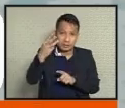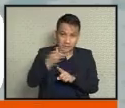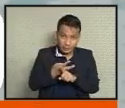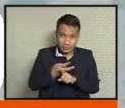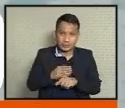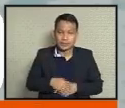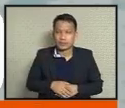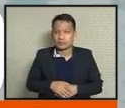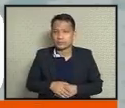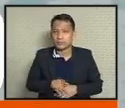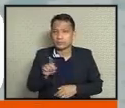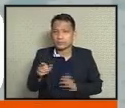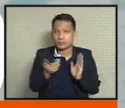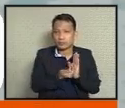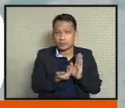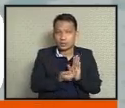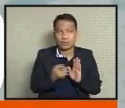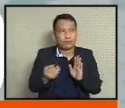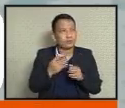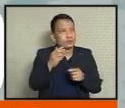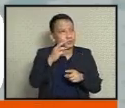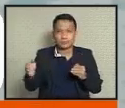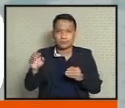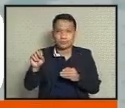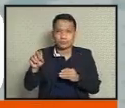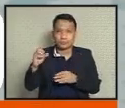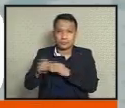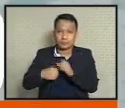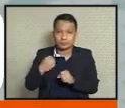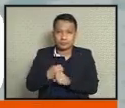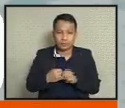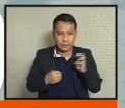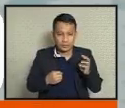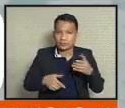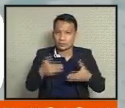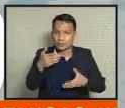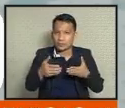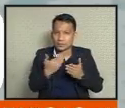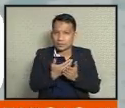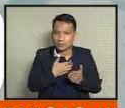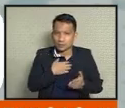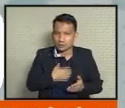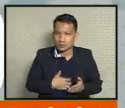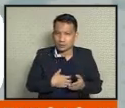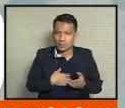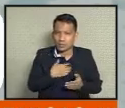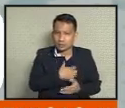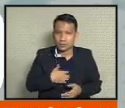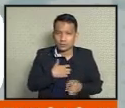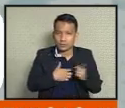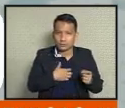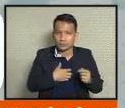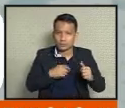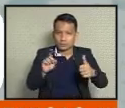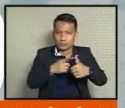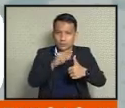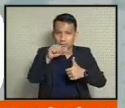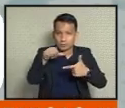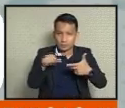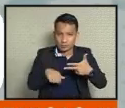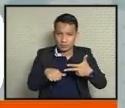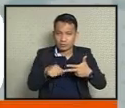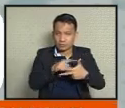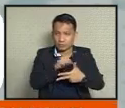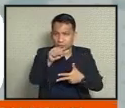pagkakakulong. Maaari pong umabot ng hanggang 12 years. 6 months to 12 years. Kasi sir, bawat isang post, 1 count yan. So kung tatlong post,